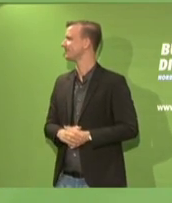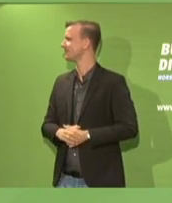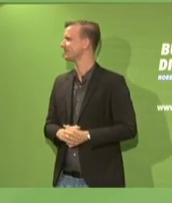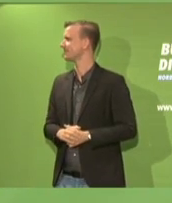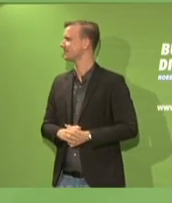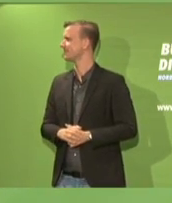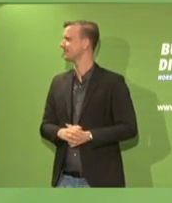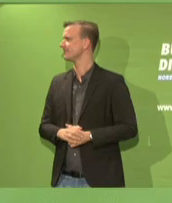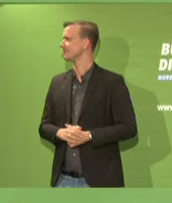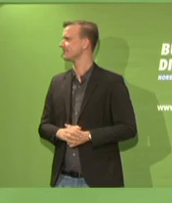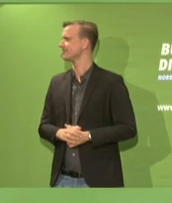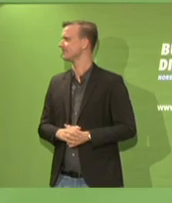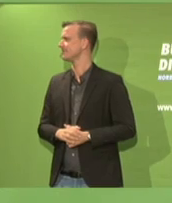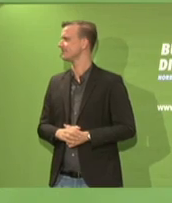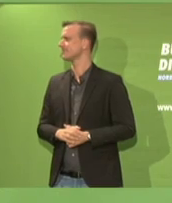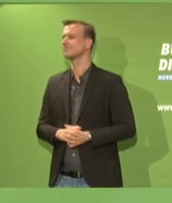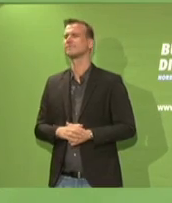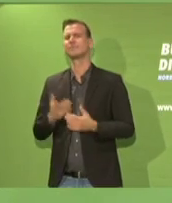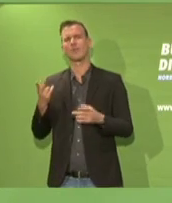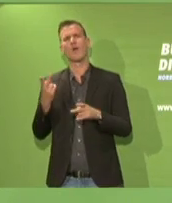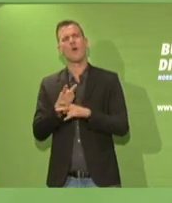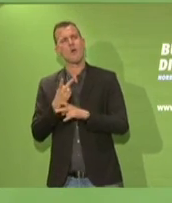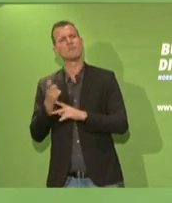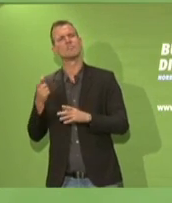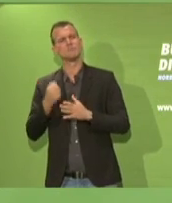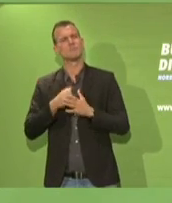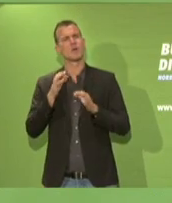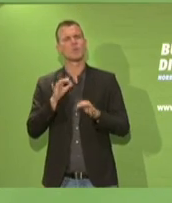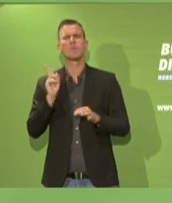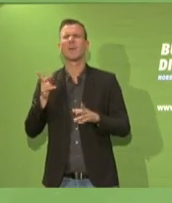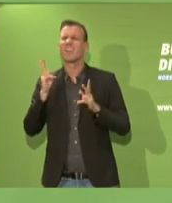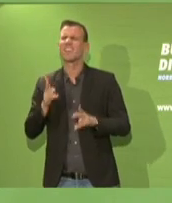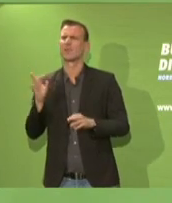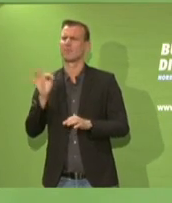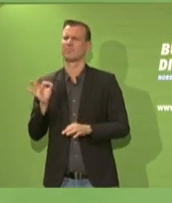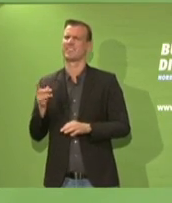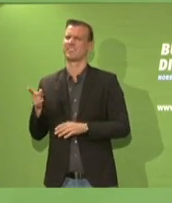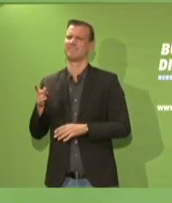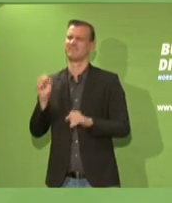Sie meinen es oft gut, aber sie können es nicht immer so richtig.